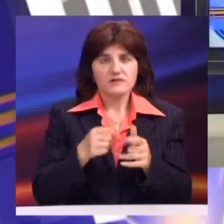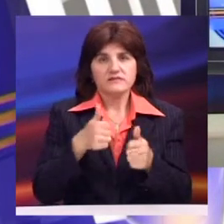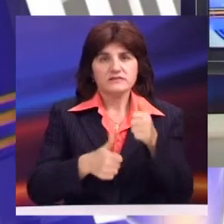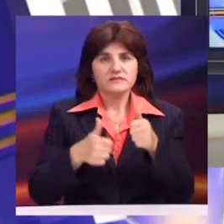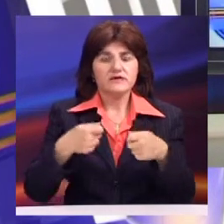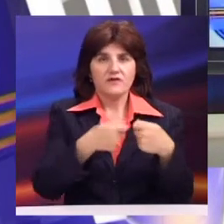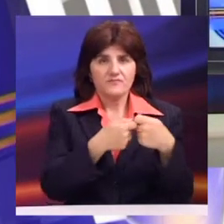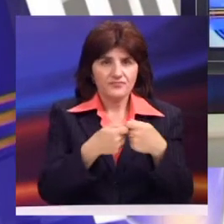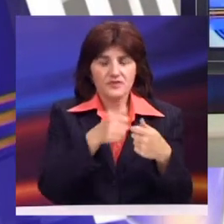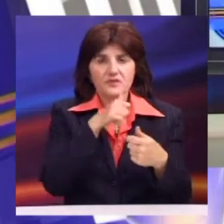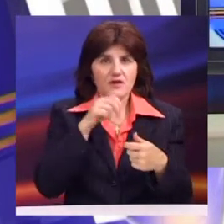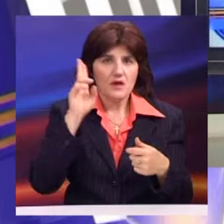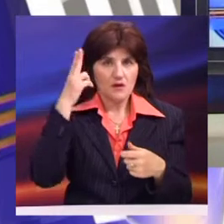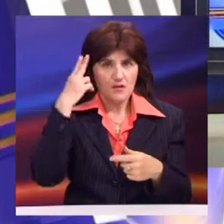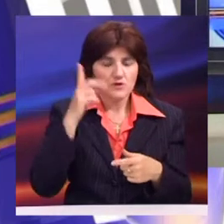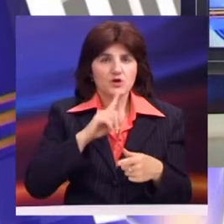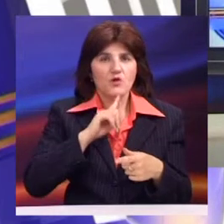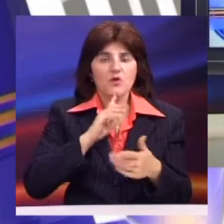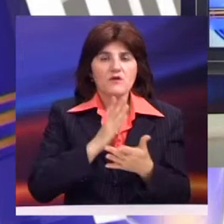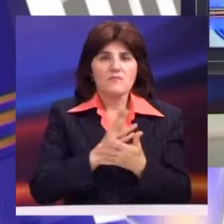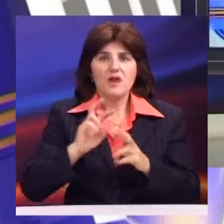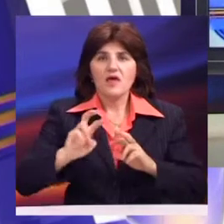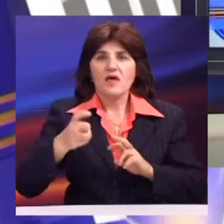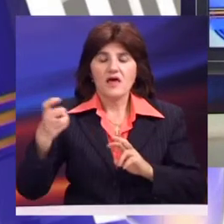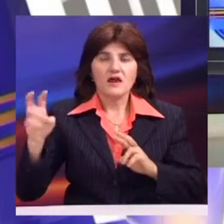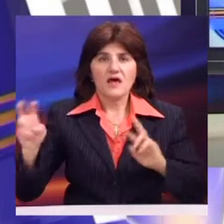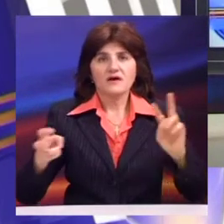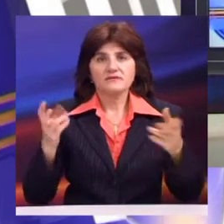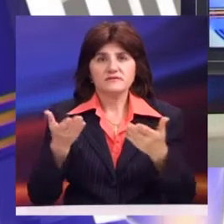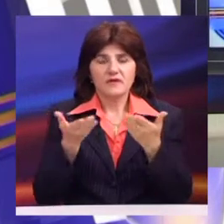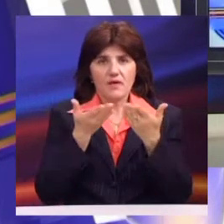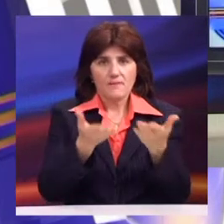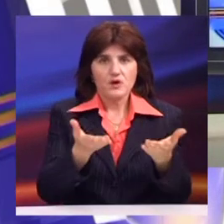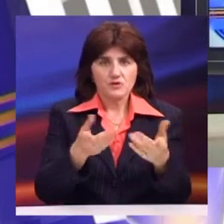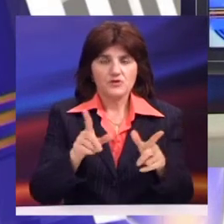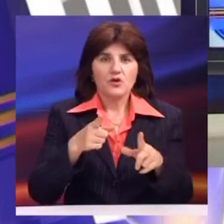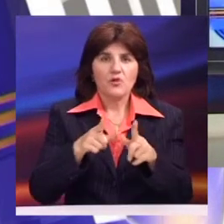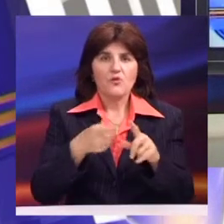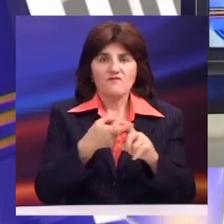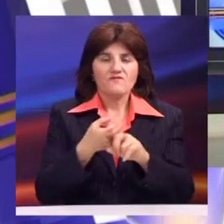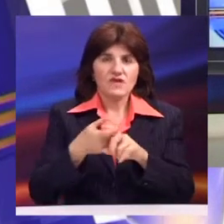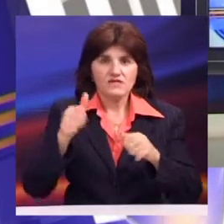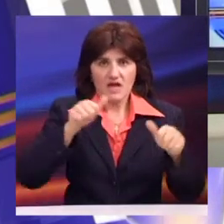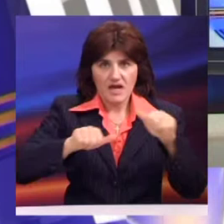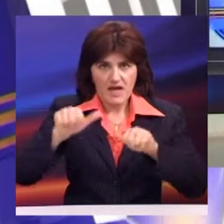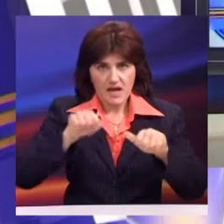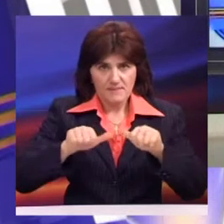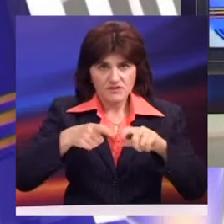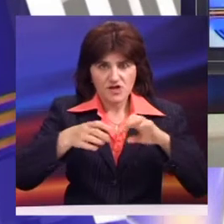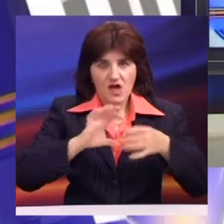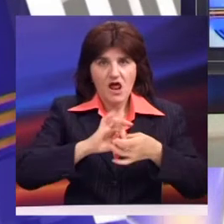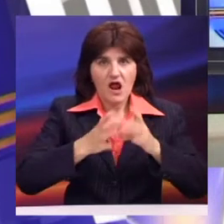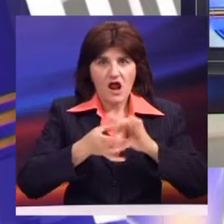je website Hem Generation, koji raznim sadržajima ima za cilj da promoviše hemiju. Na takmičenju Lančana